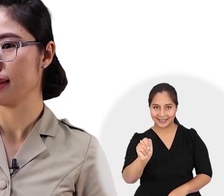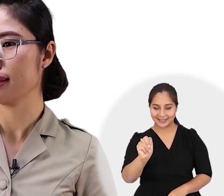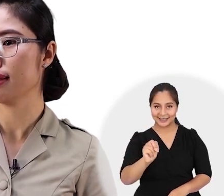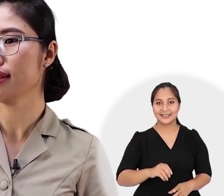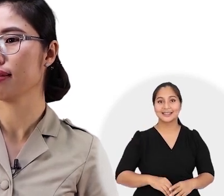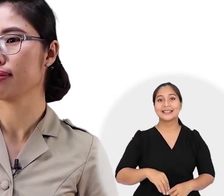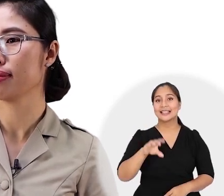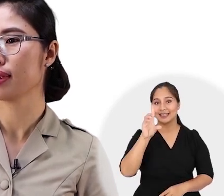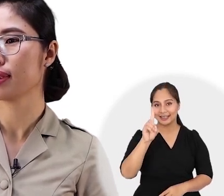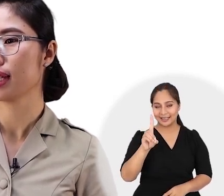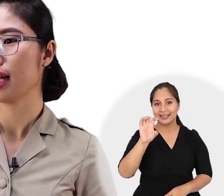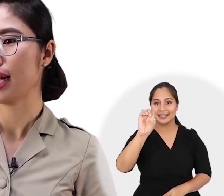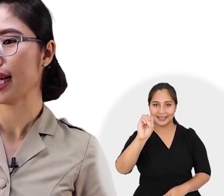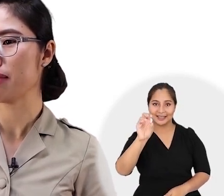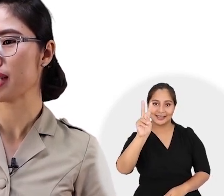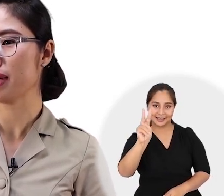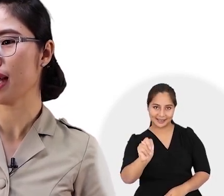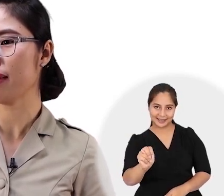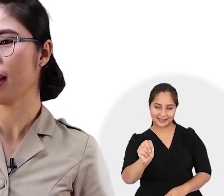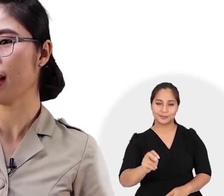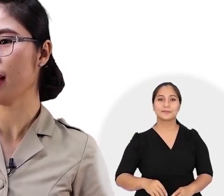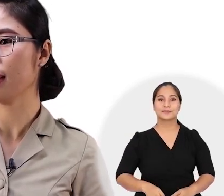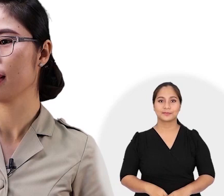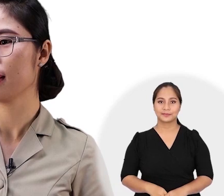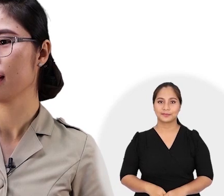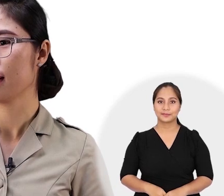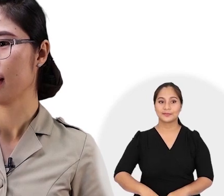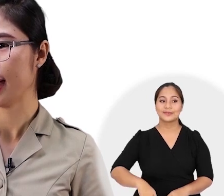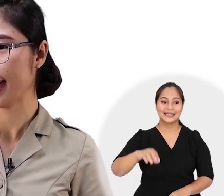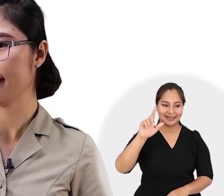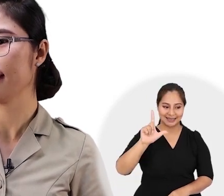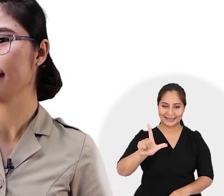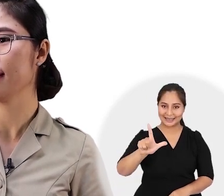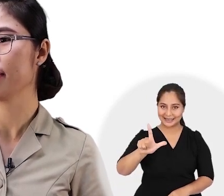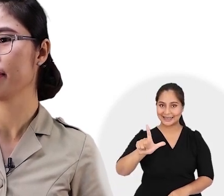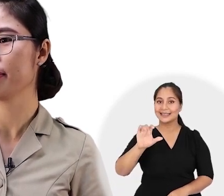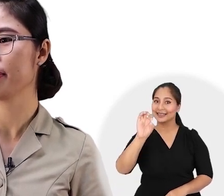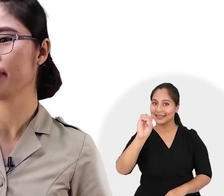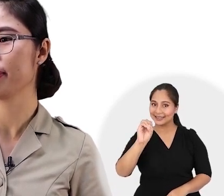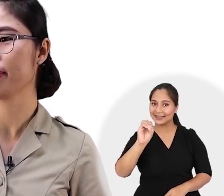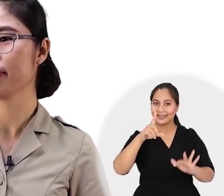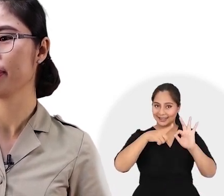ดินและคำศัพท์นี้อ่านว่าลิน